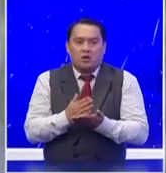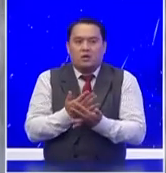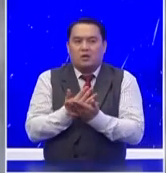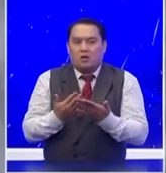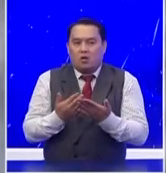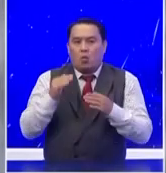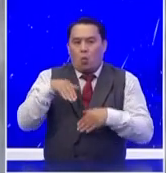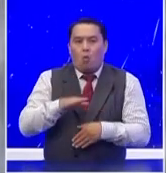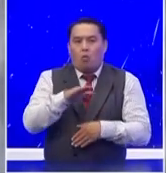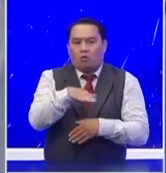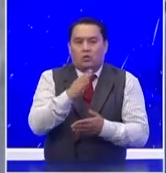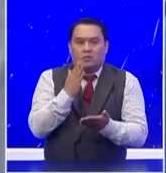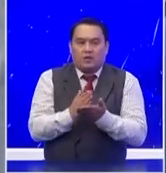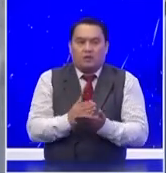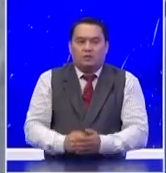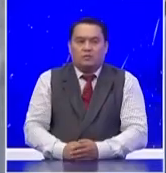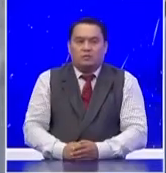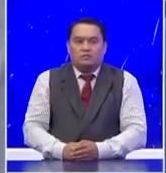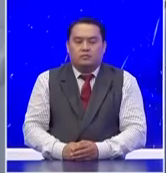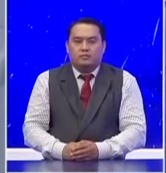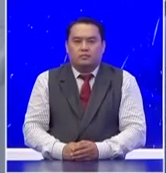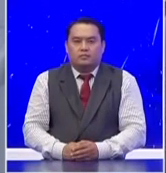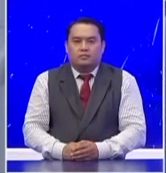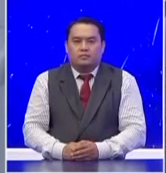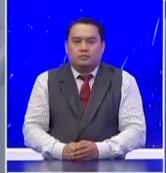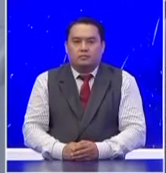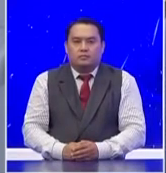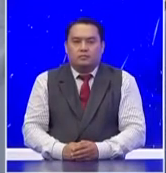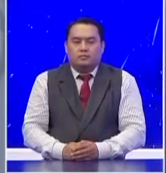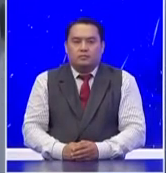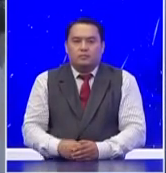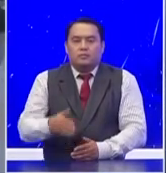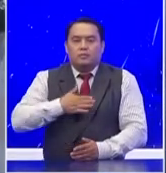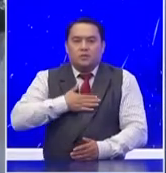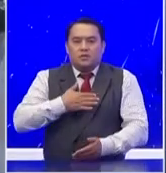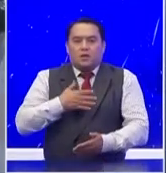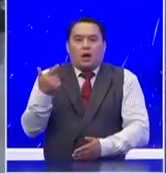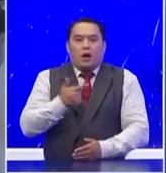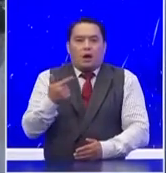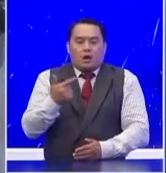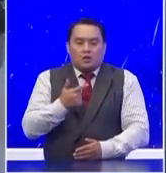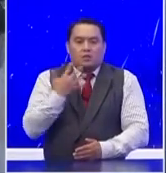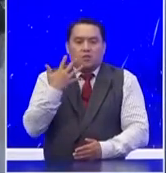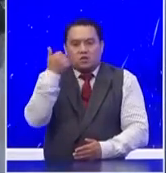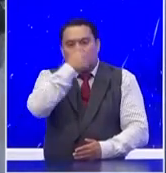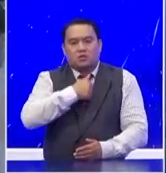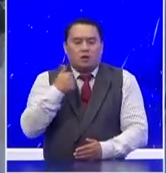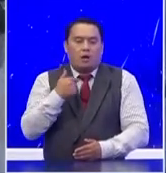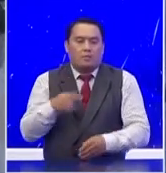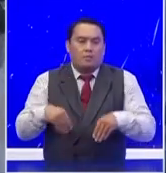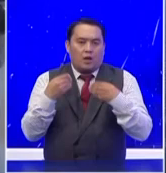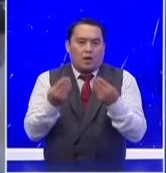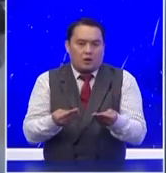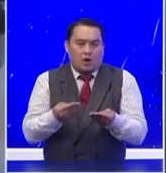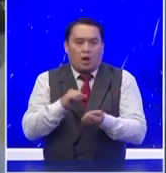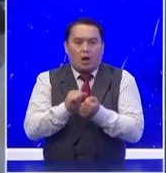аумақтарында ойықтар пайда болған. Мы несем гарантийную ответственность на 5 лет. Соответственно, все нарушения. Біз 5 жылға кепілдік бергенбіз.